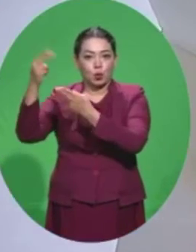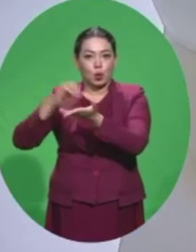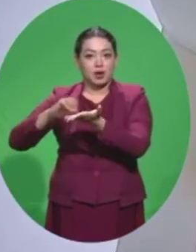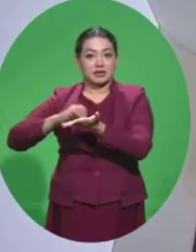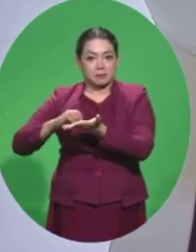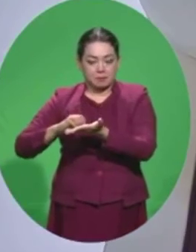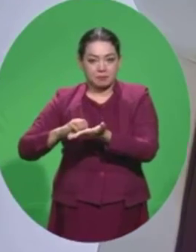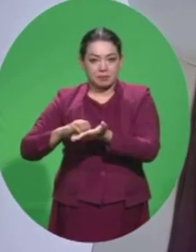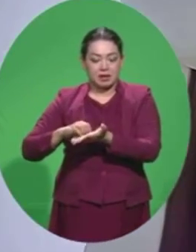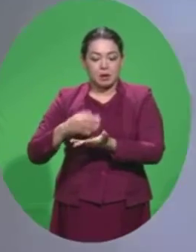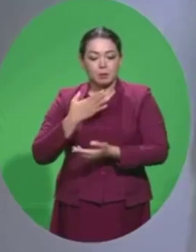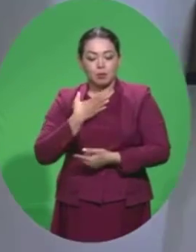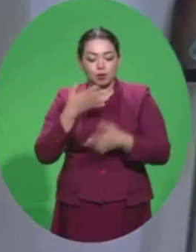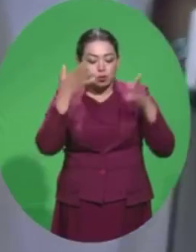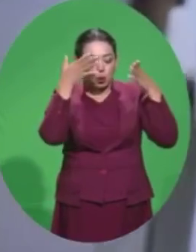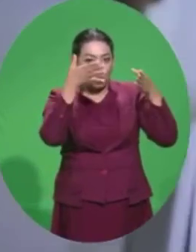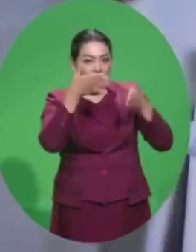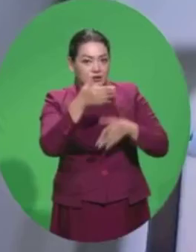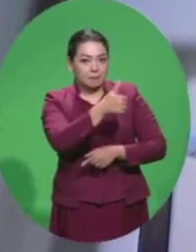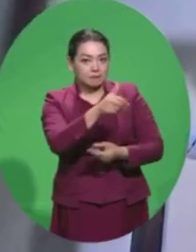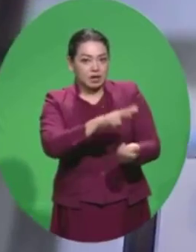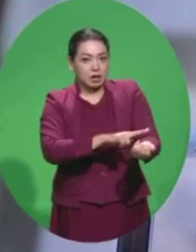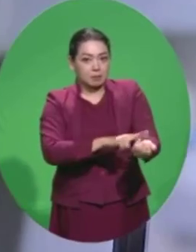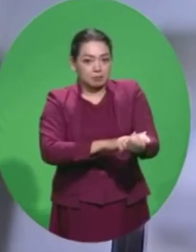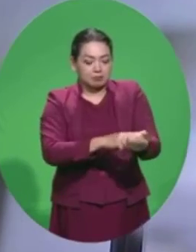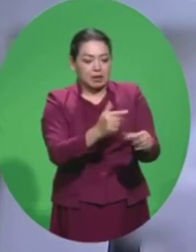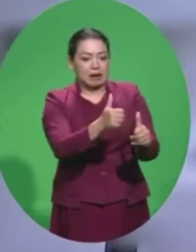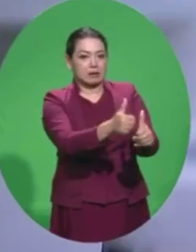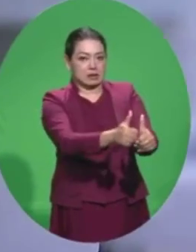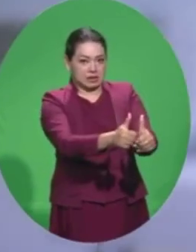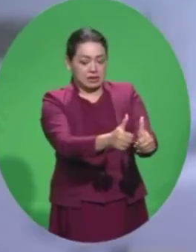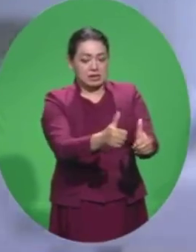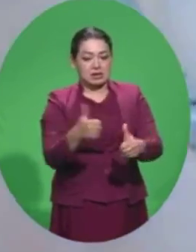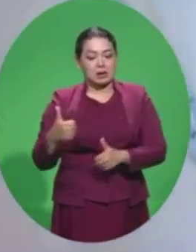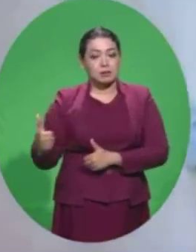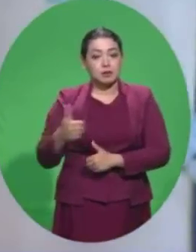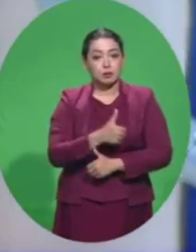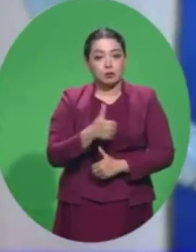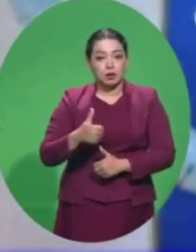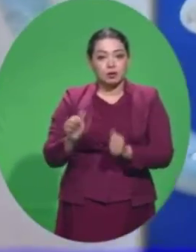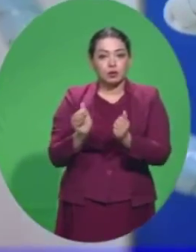là trung tâm, bác sĩ, các nhân viên y tế cùng nhau hợp tác để mang lại sự chăm sóc tốt nhất.